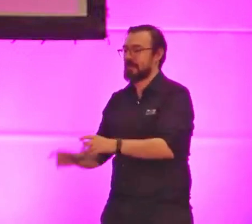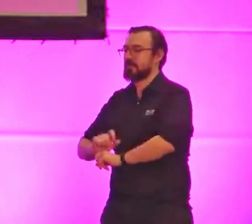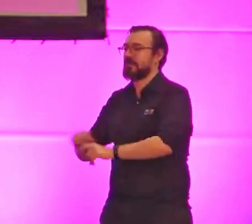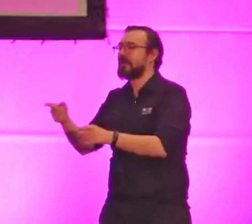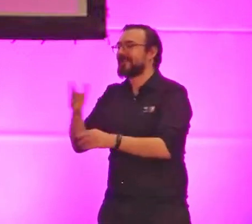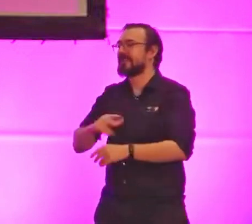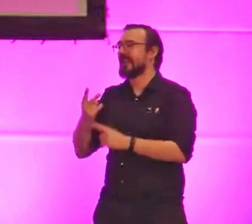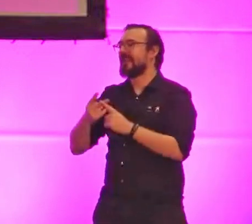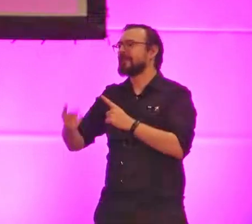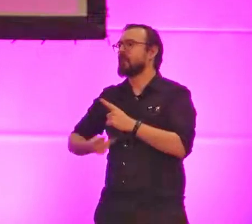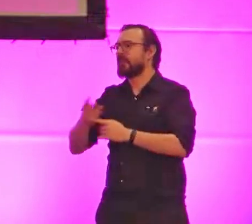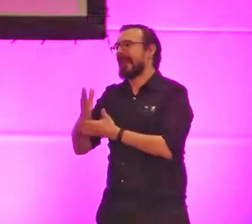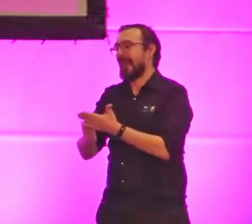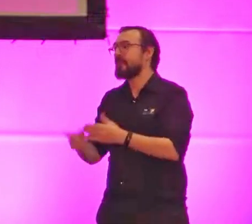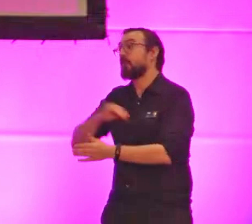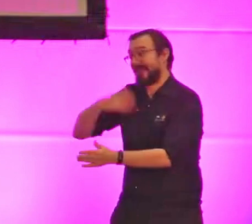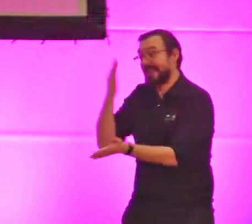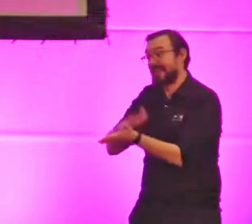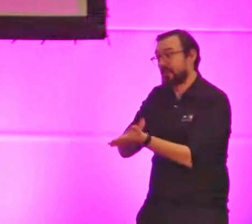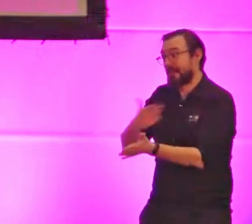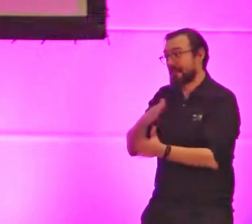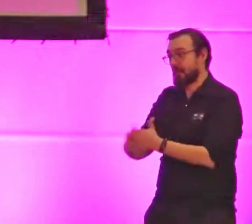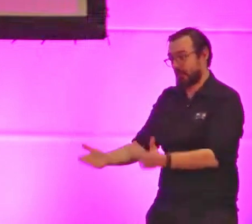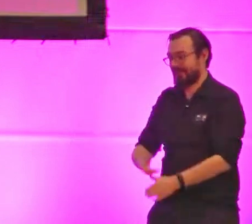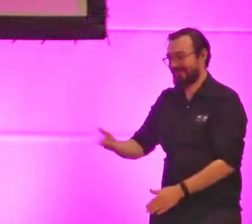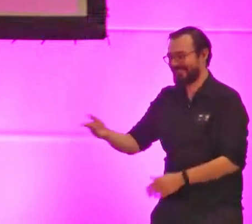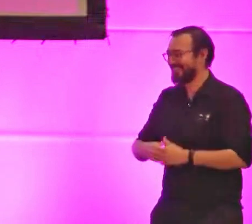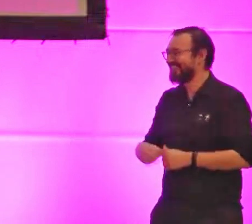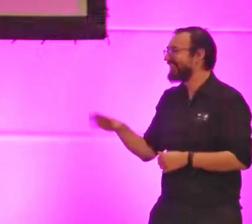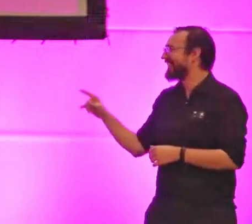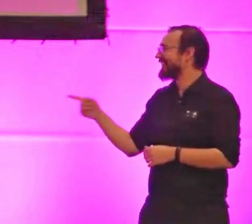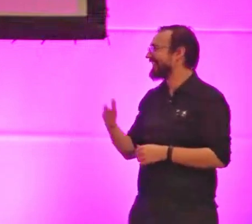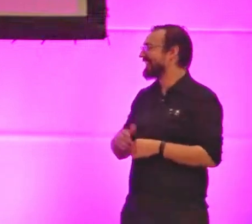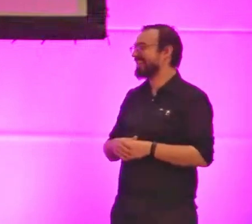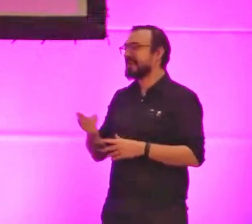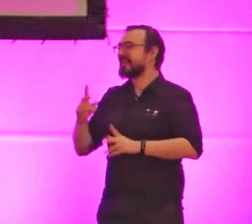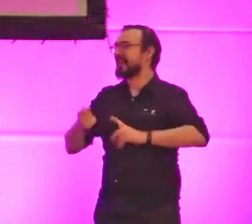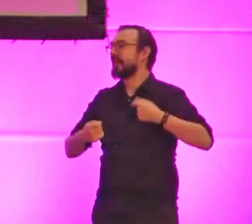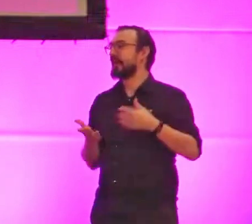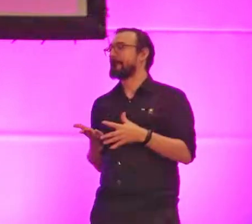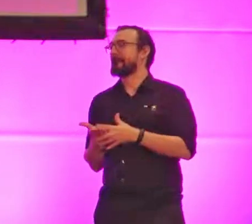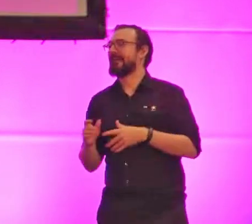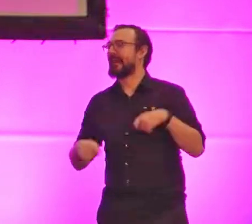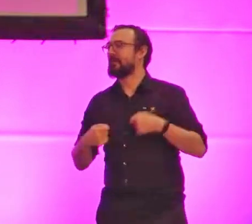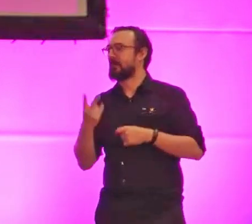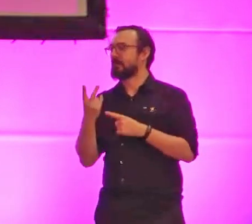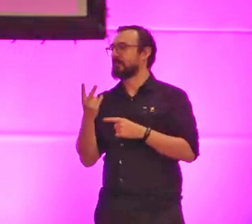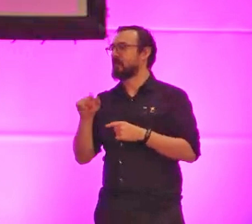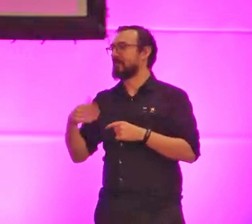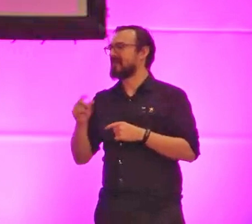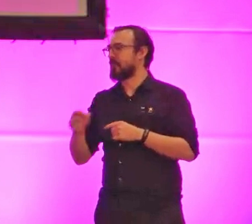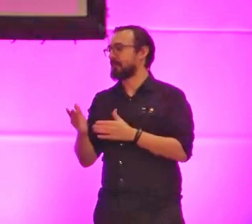vänta 2,5 år. Men då kan jag rekommendera. Ja. Fick du in det här lite reklam om 2,5 år